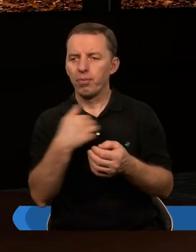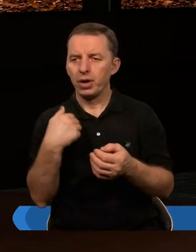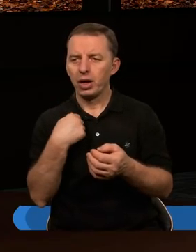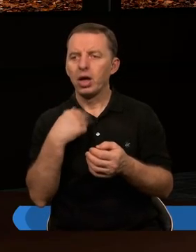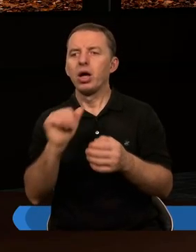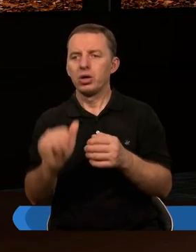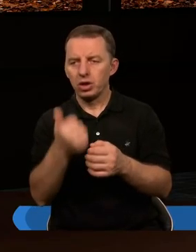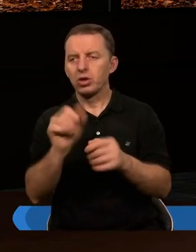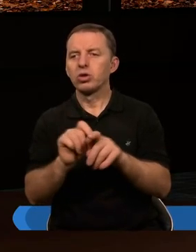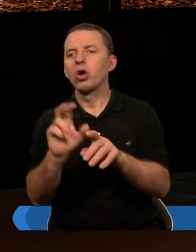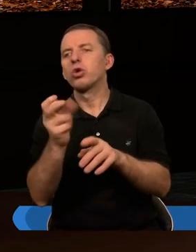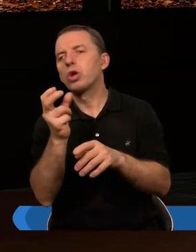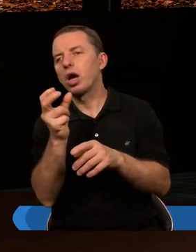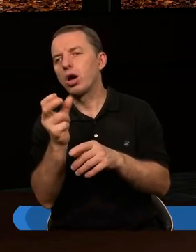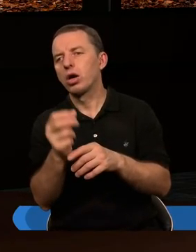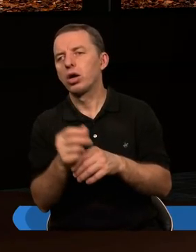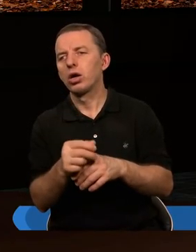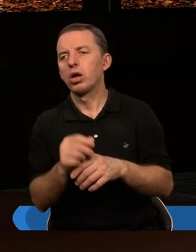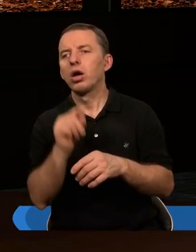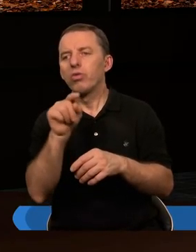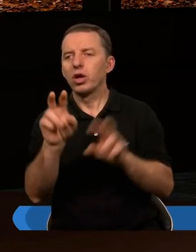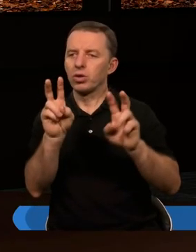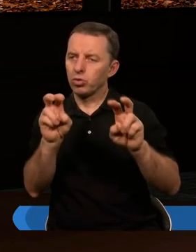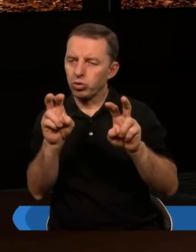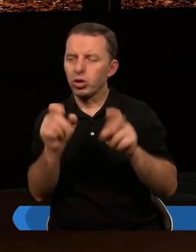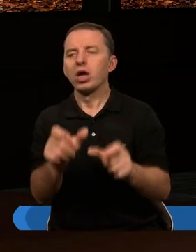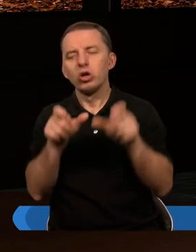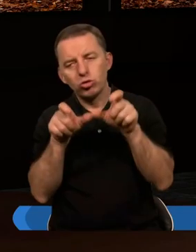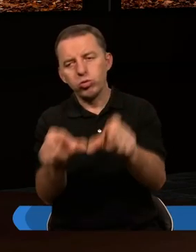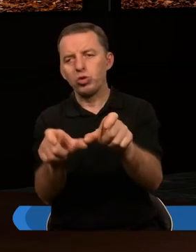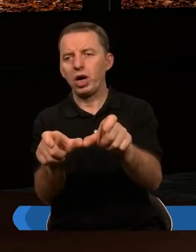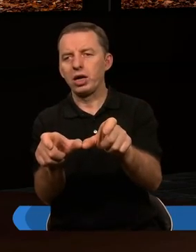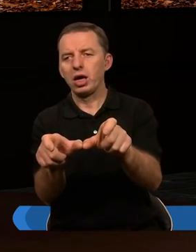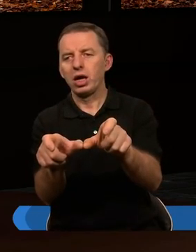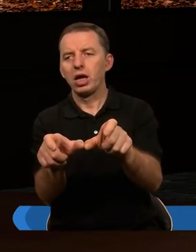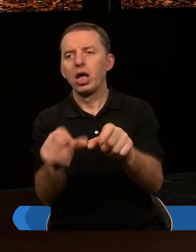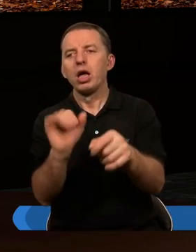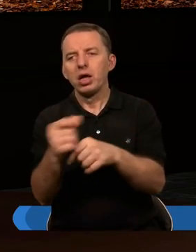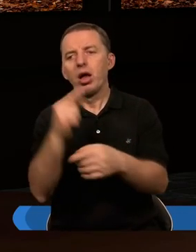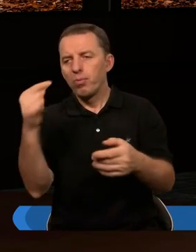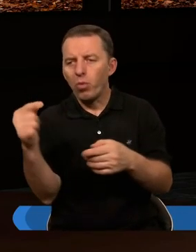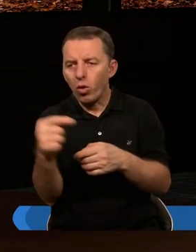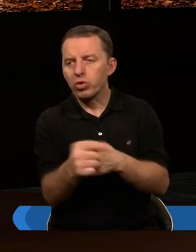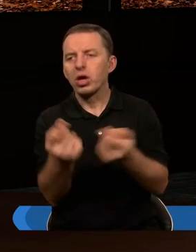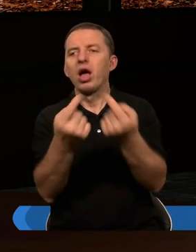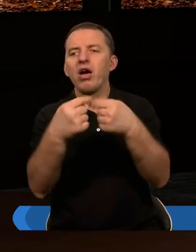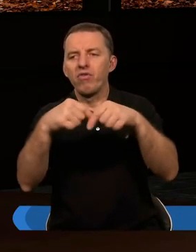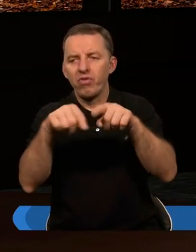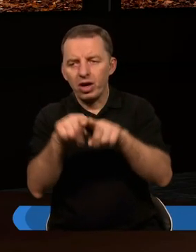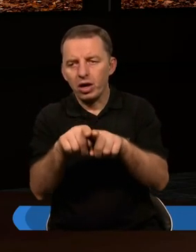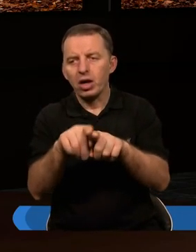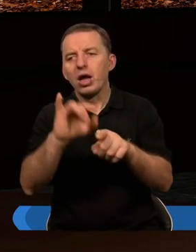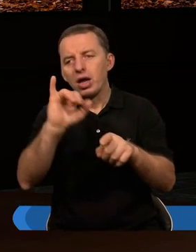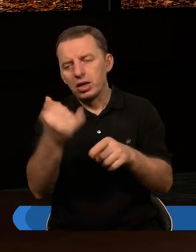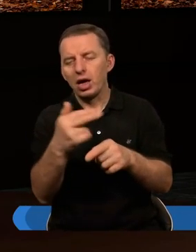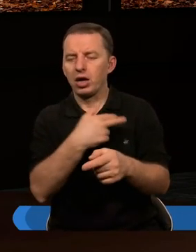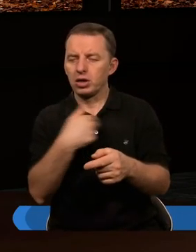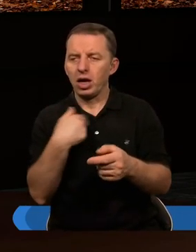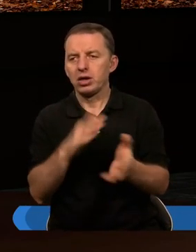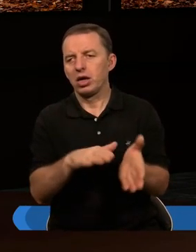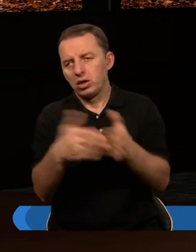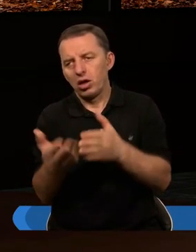jesteśmy do czegoś, no też w cudzysłowie zmuszeni, tak? No bo jednak musimy wykonać jakiś naprawdę z naszej